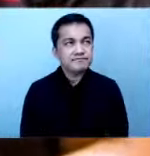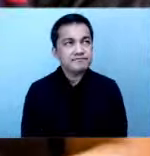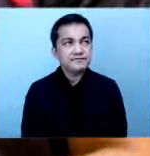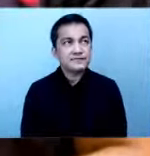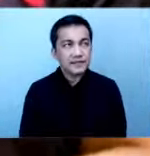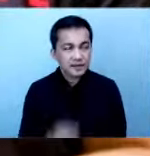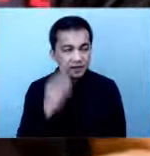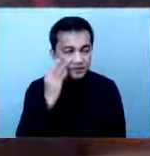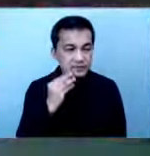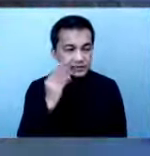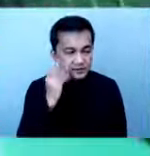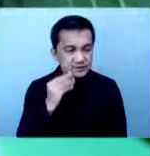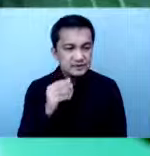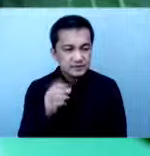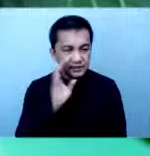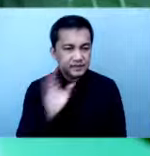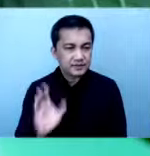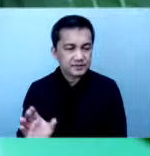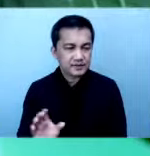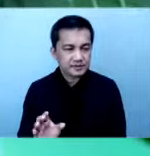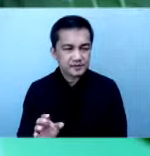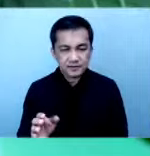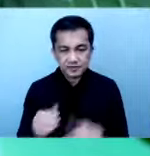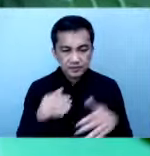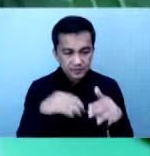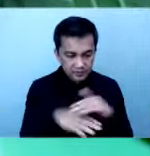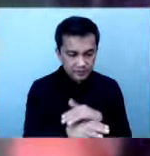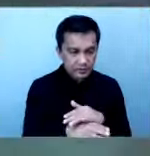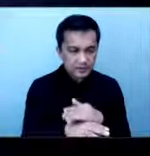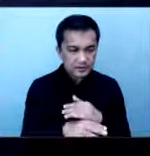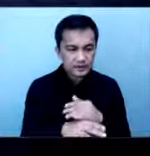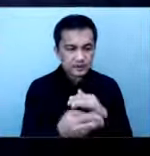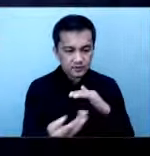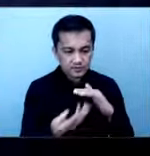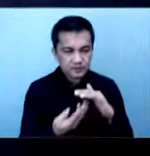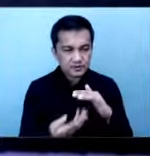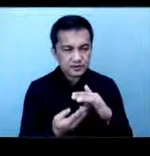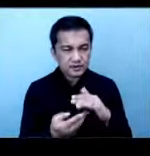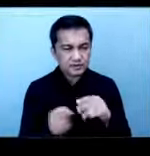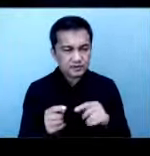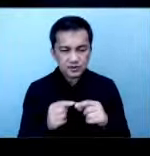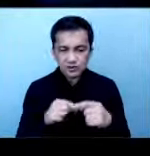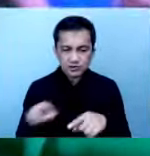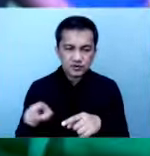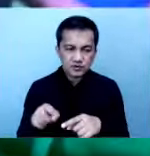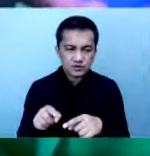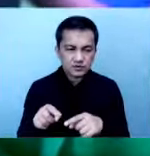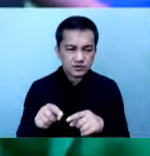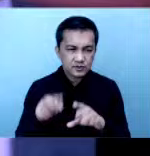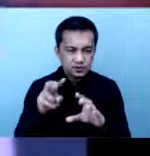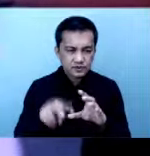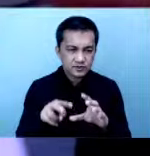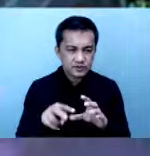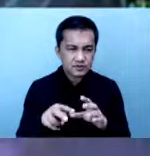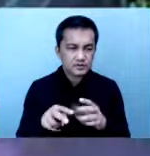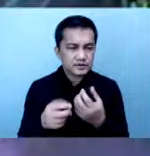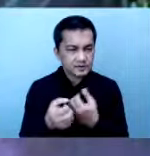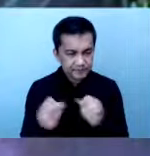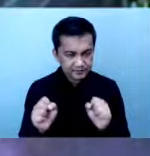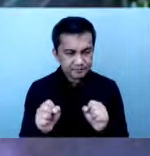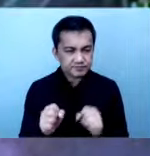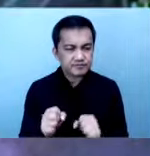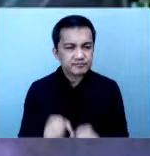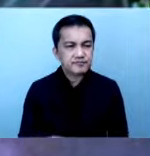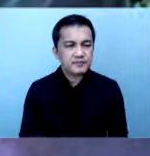na kakaiba. Pagpasok pa lang ng customers natin, they go through yung video, safety video na tinatawag. So,